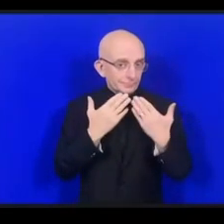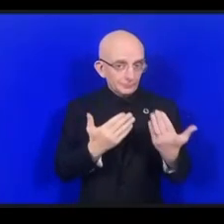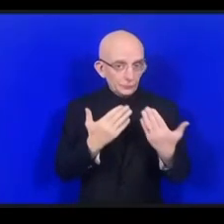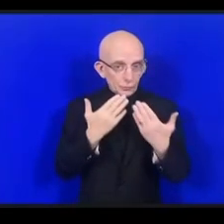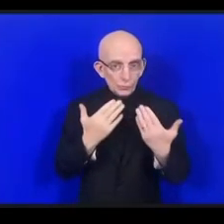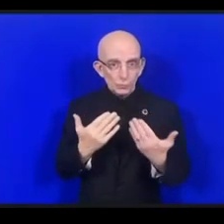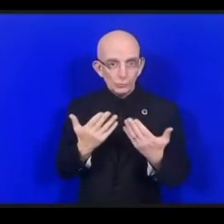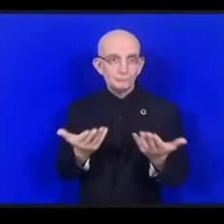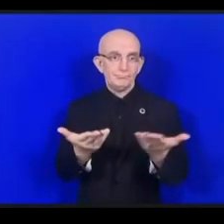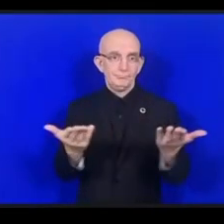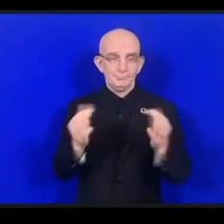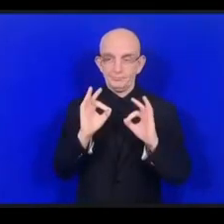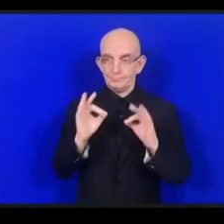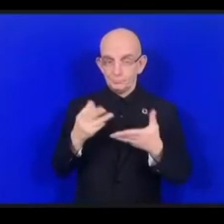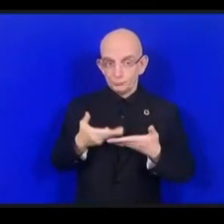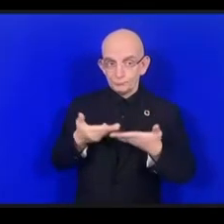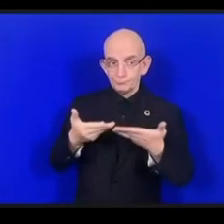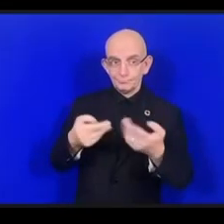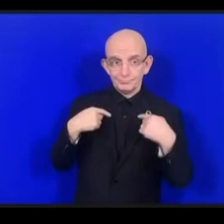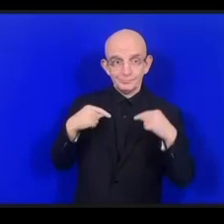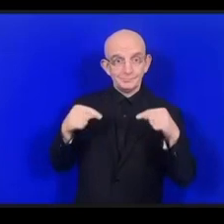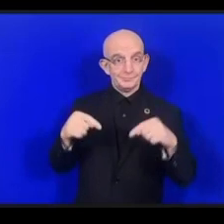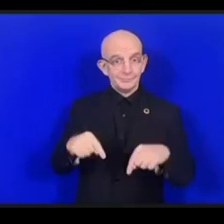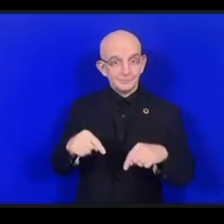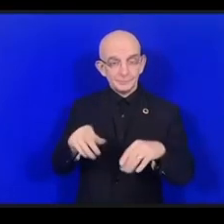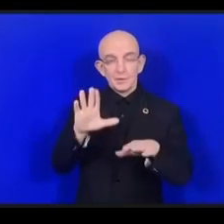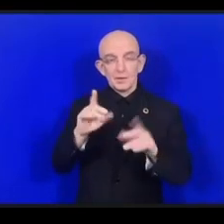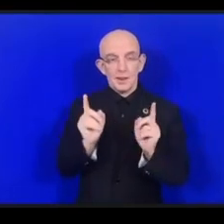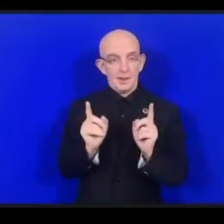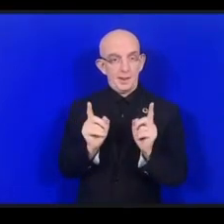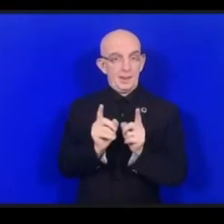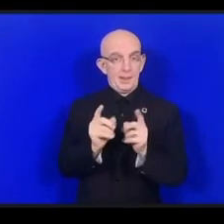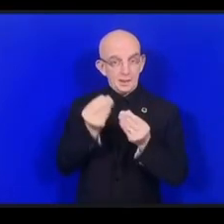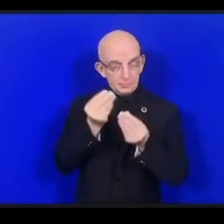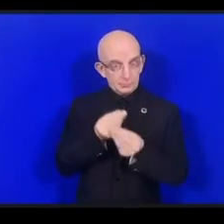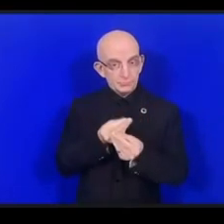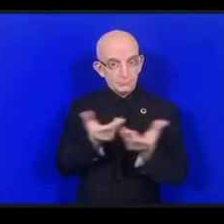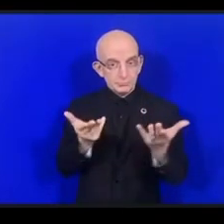说 OER 就是开放教育